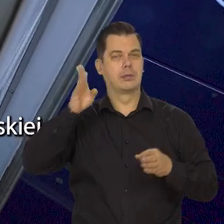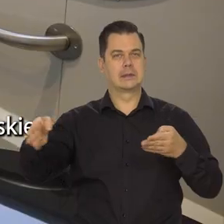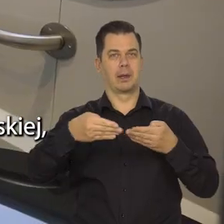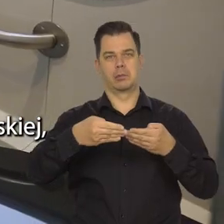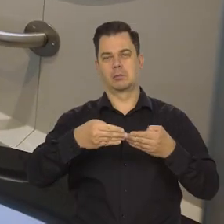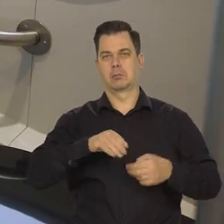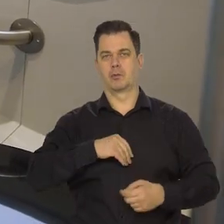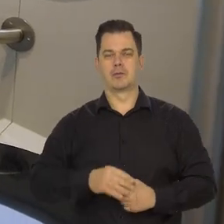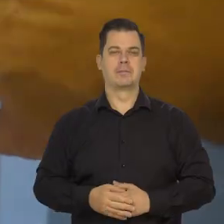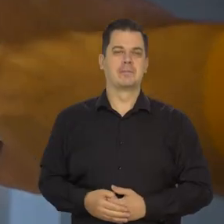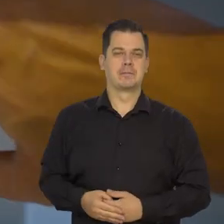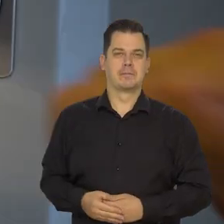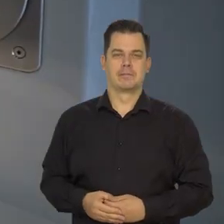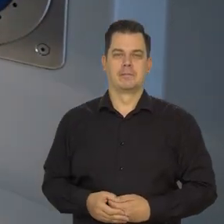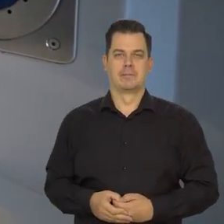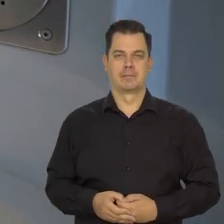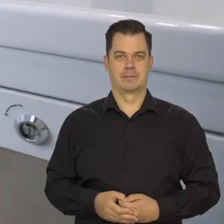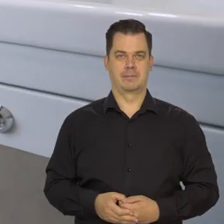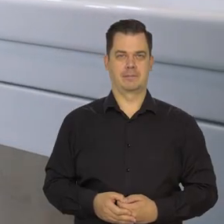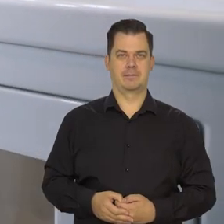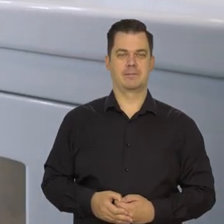z zamkniętym modułem.